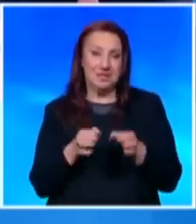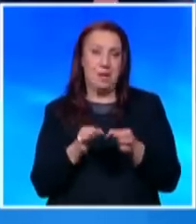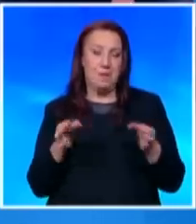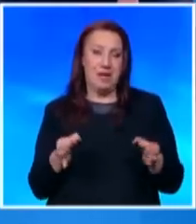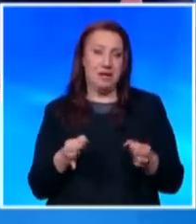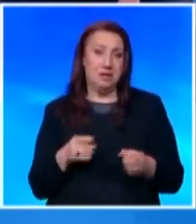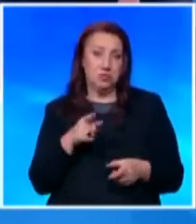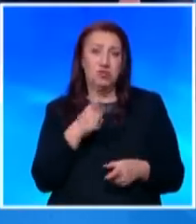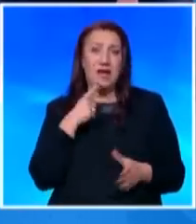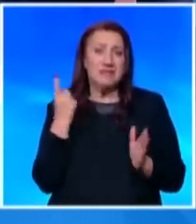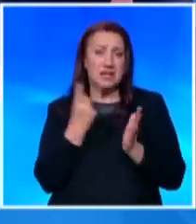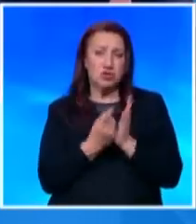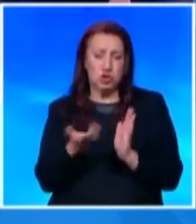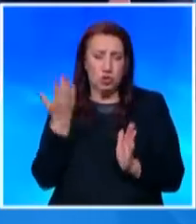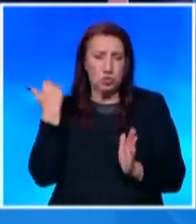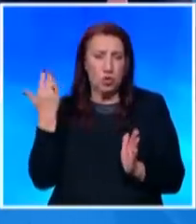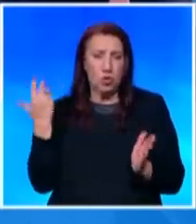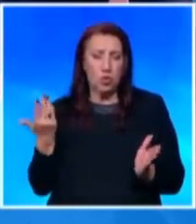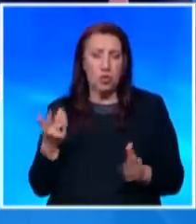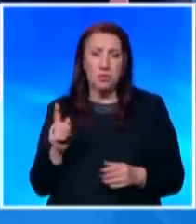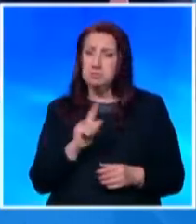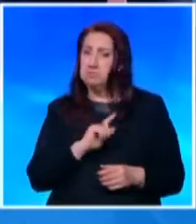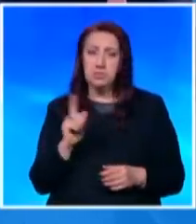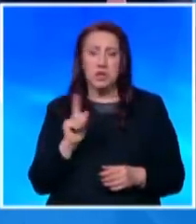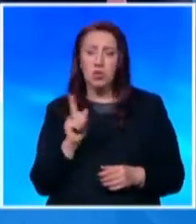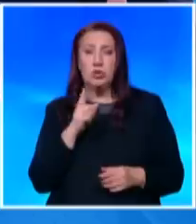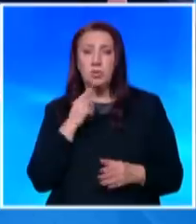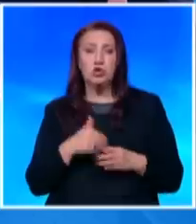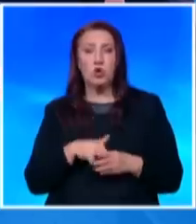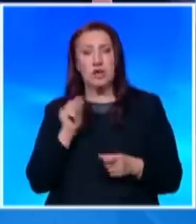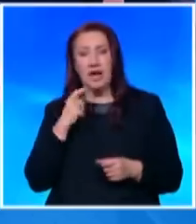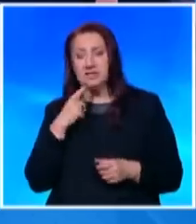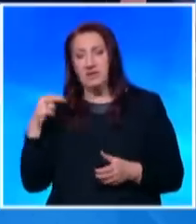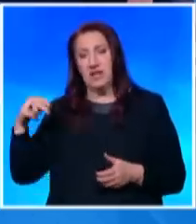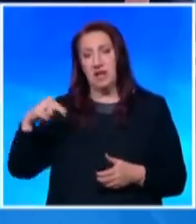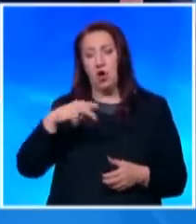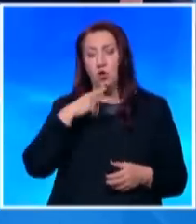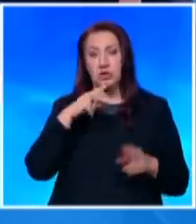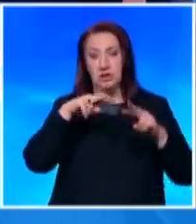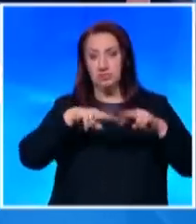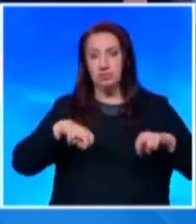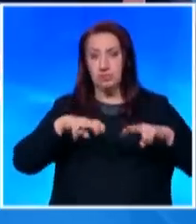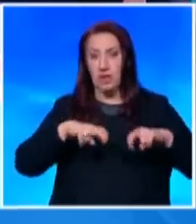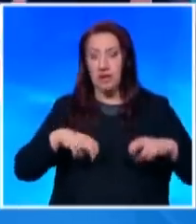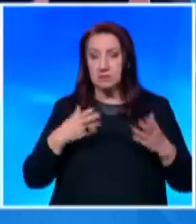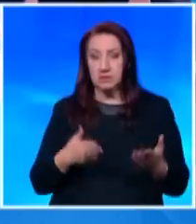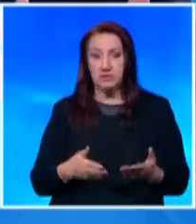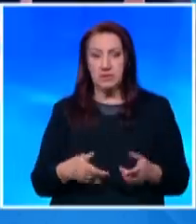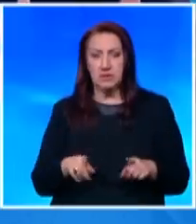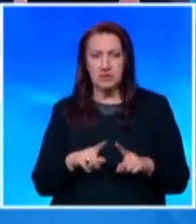задължителни. Никой не може да откаже да бъде разпитан. Аз от друга страна не мога да приема демонстрации